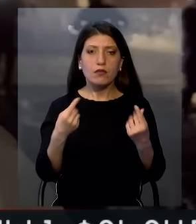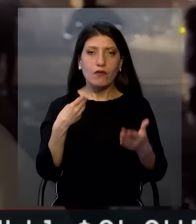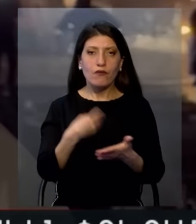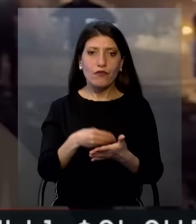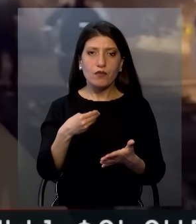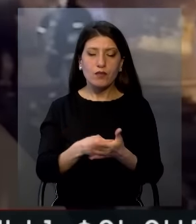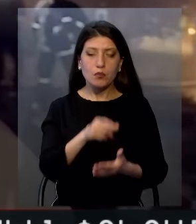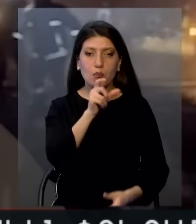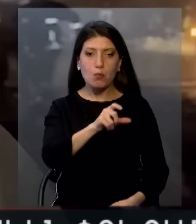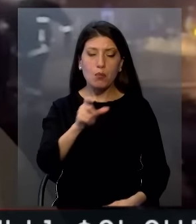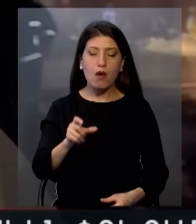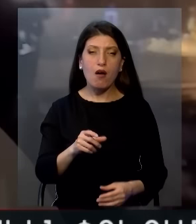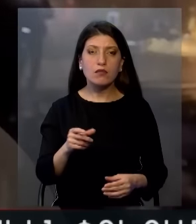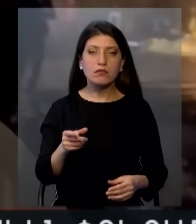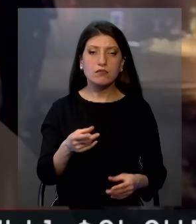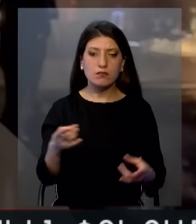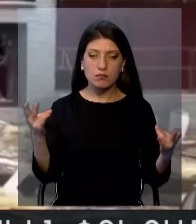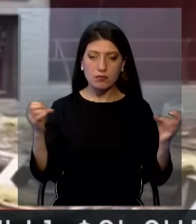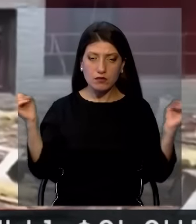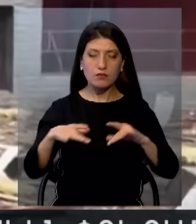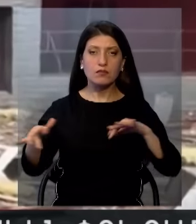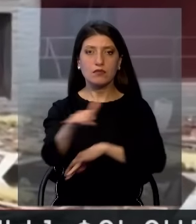ֆինանսական և մարդկային ռեսուրսներ։